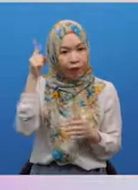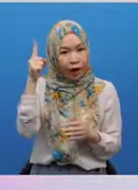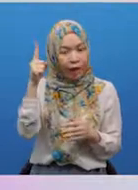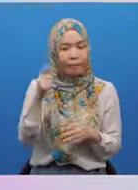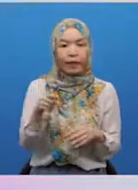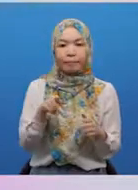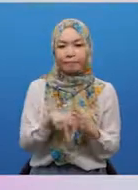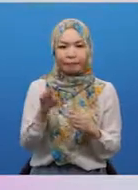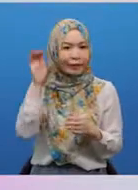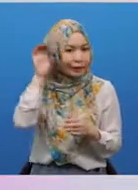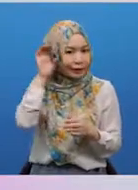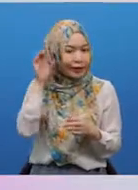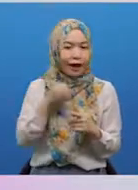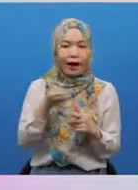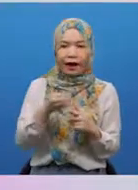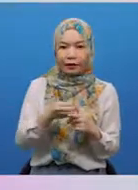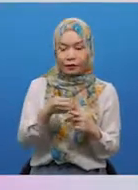pembaca.